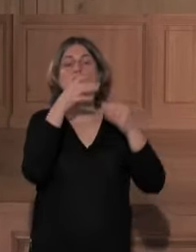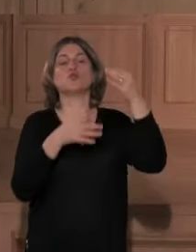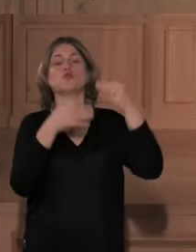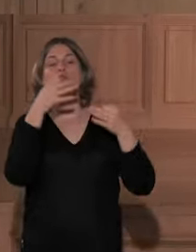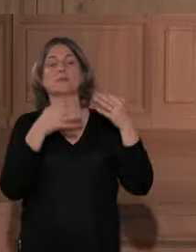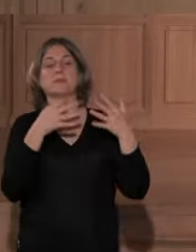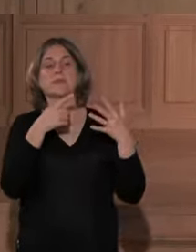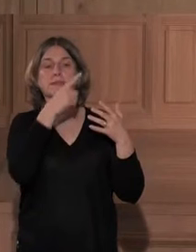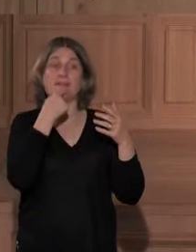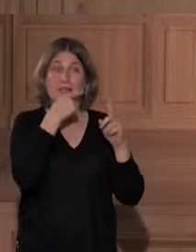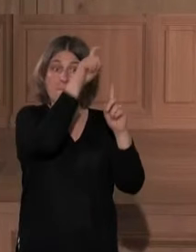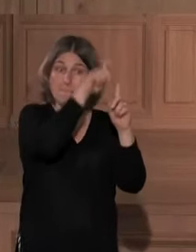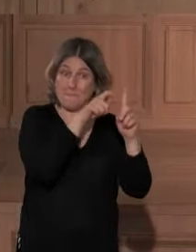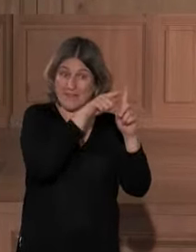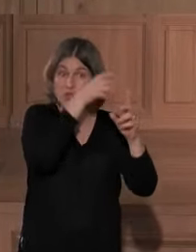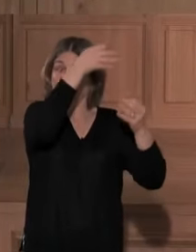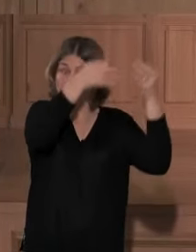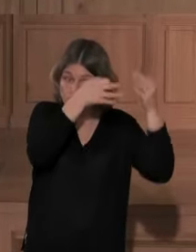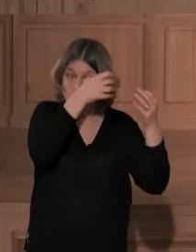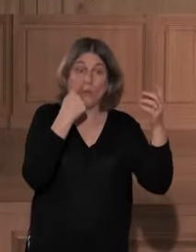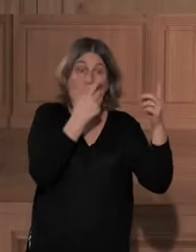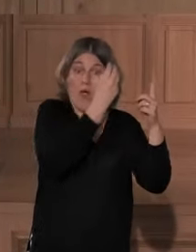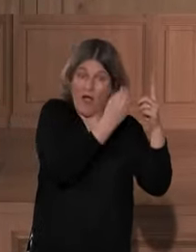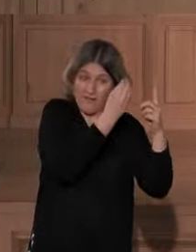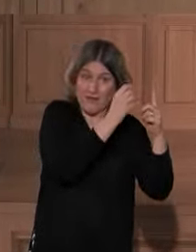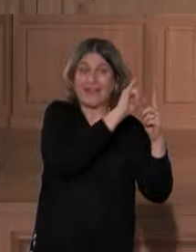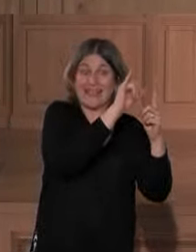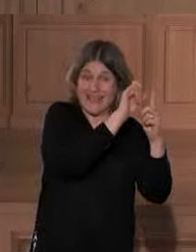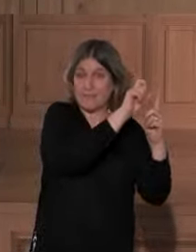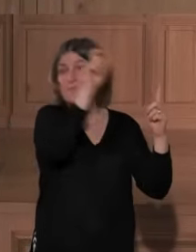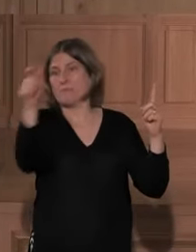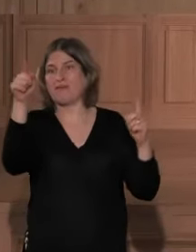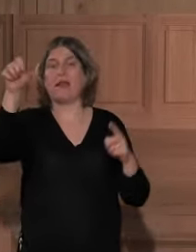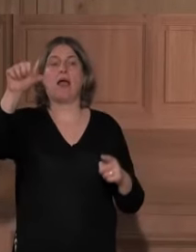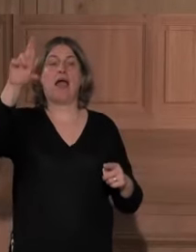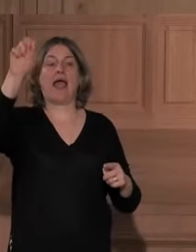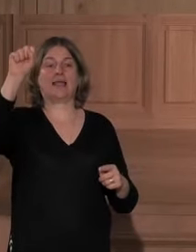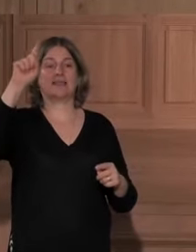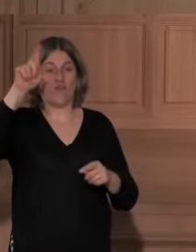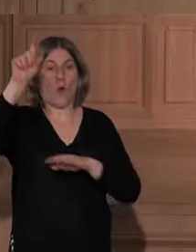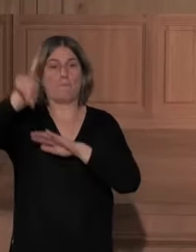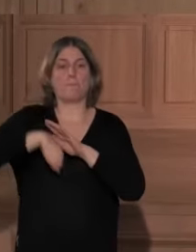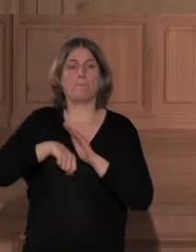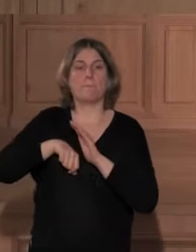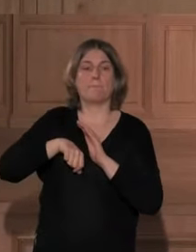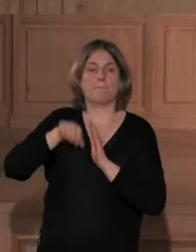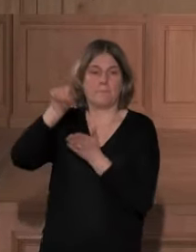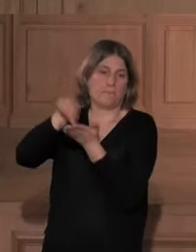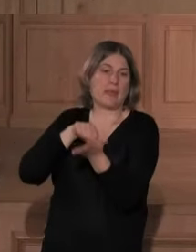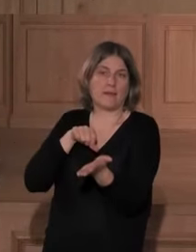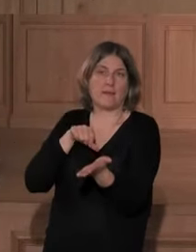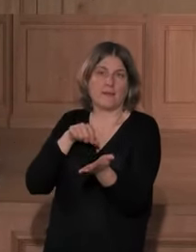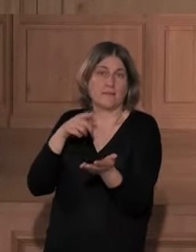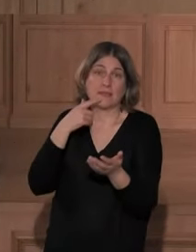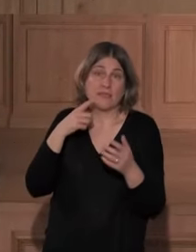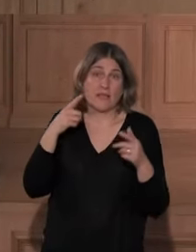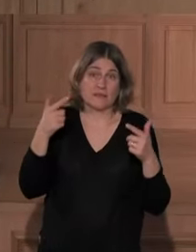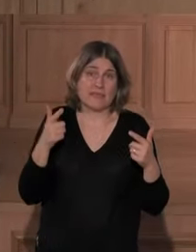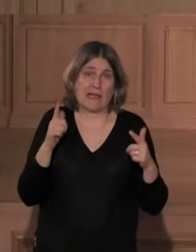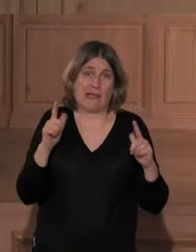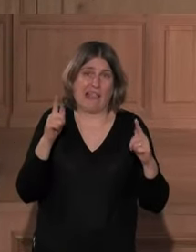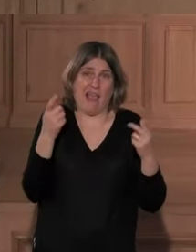tribunal pour enfants, donc juge pour enfants, ça revient à l'agence régionale de santé de payer le tout. Donc en fait, c'est même pas nous, c'est une guerre financière